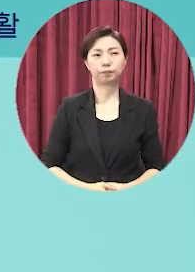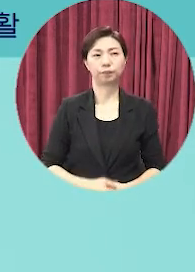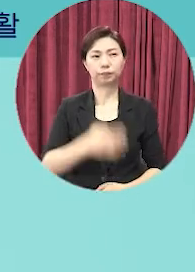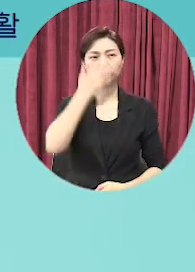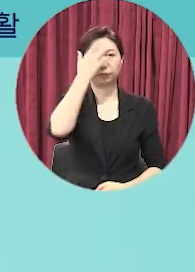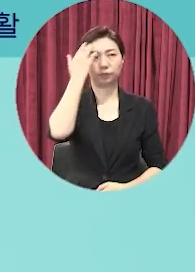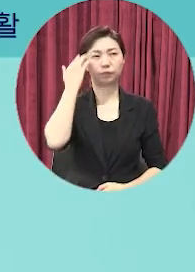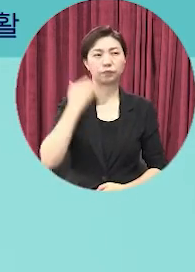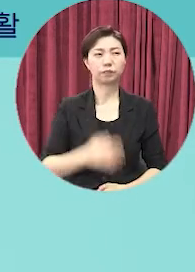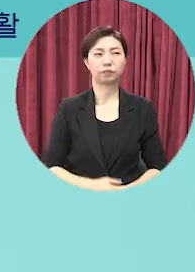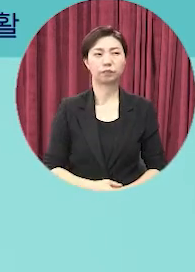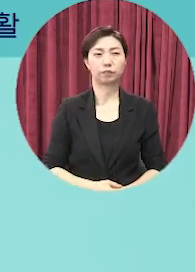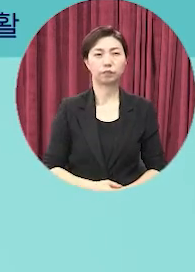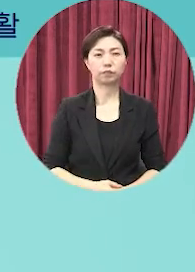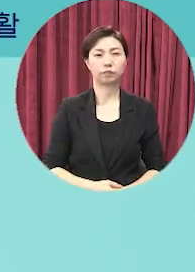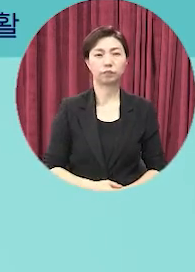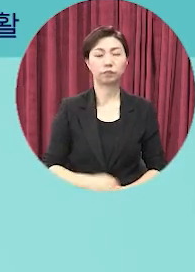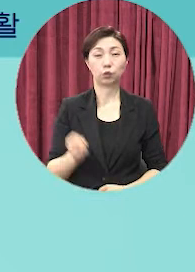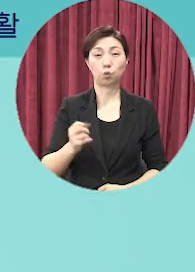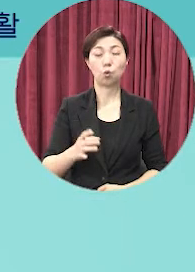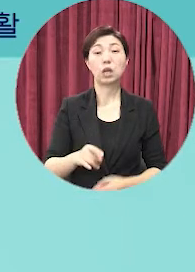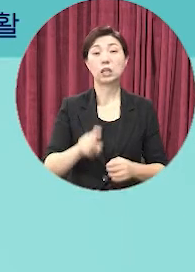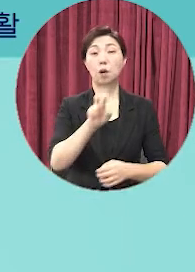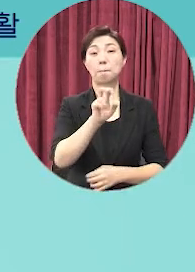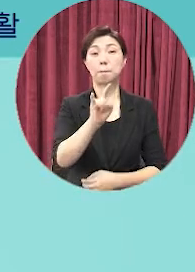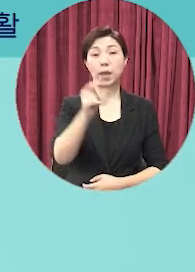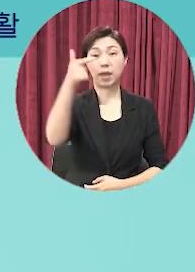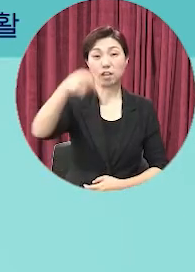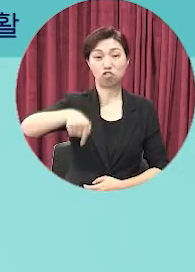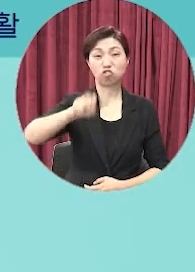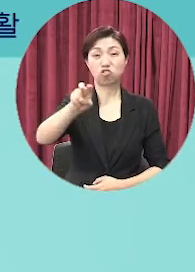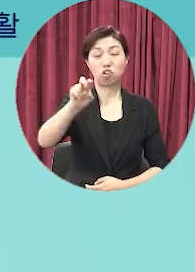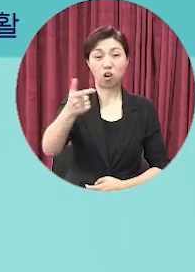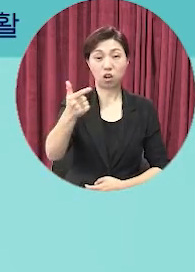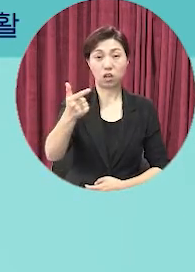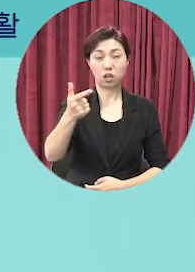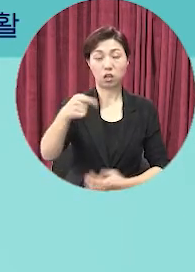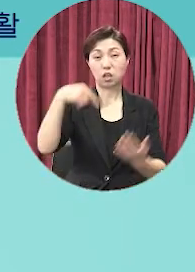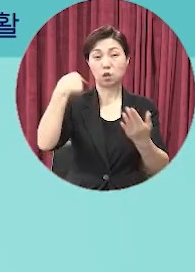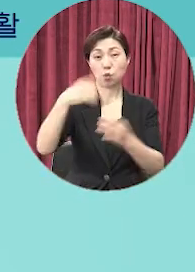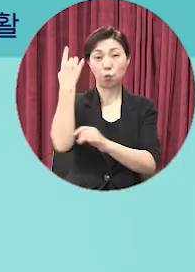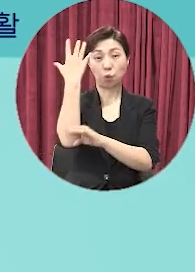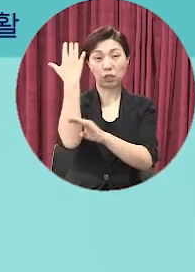그리고 이러한 그 매뉴얼은 앞으로 그 여러